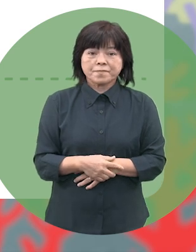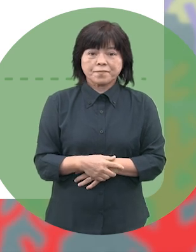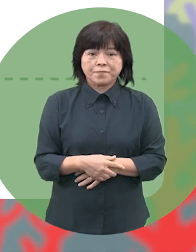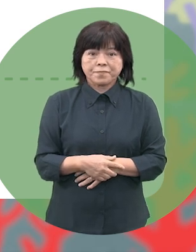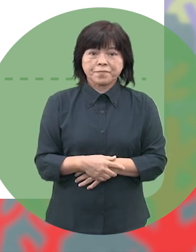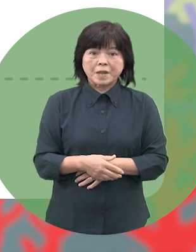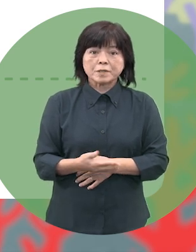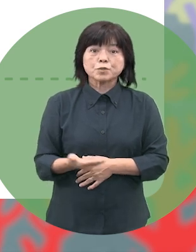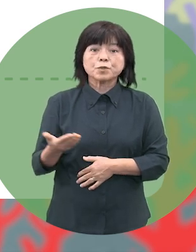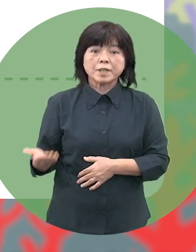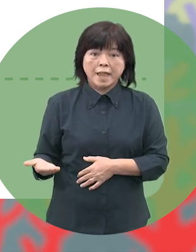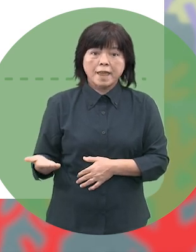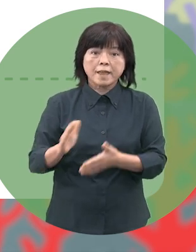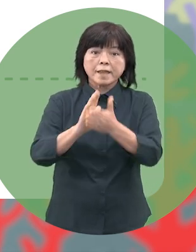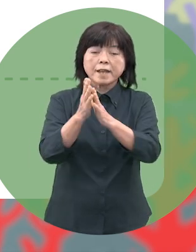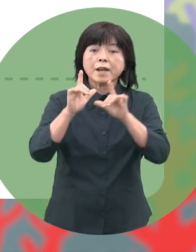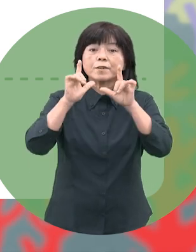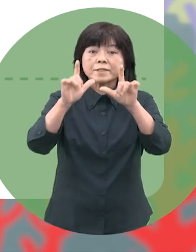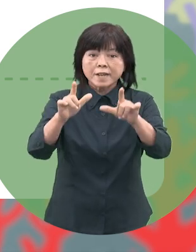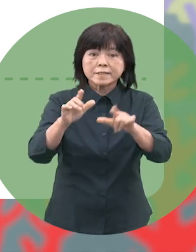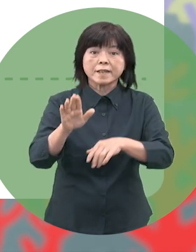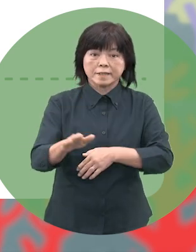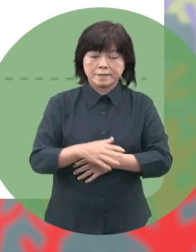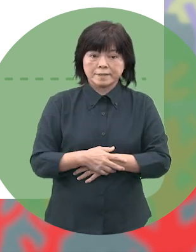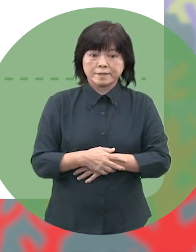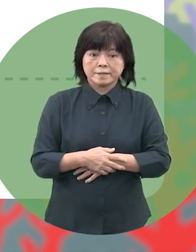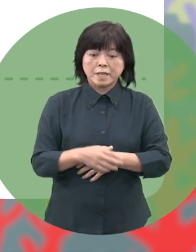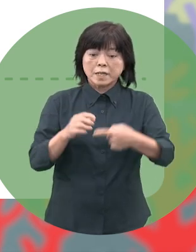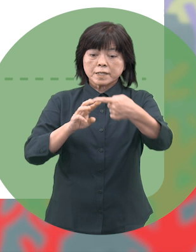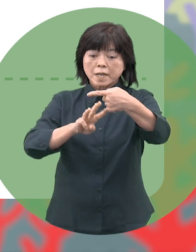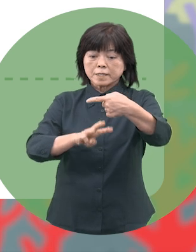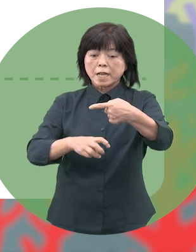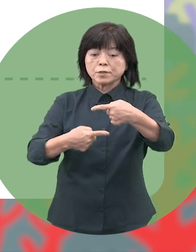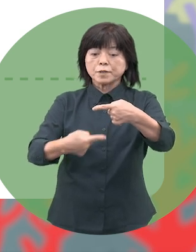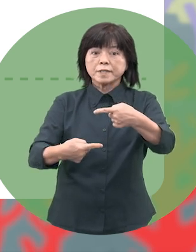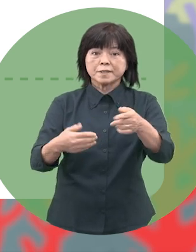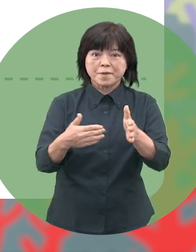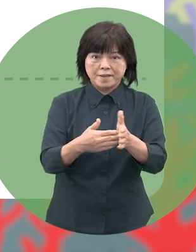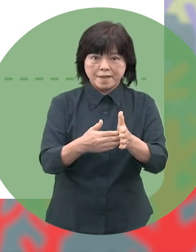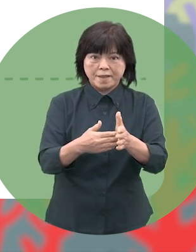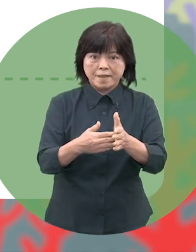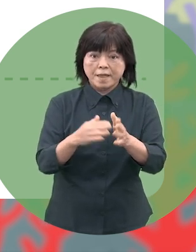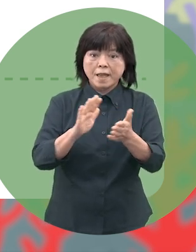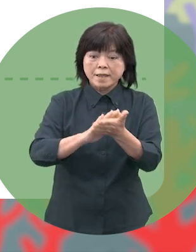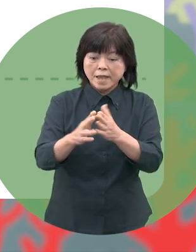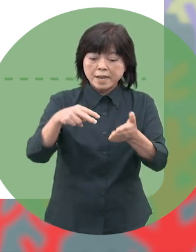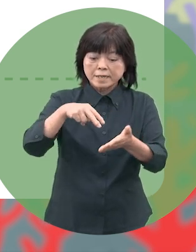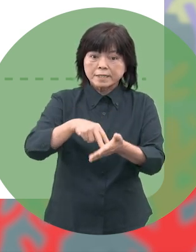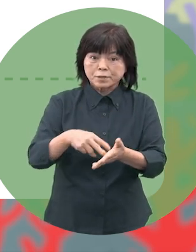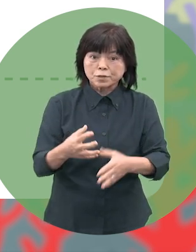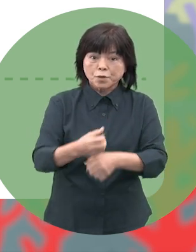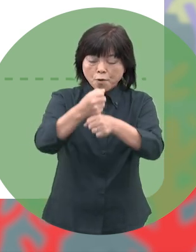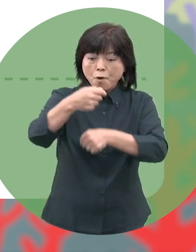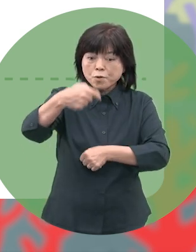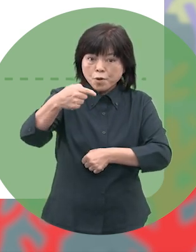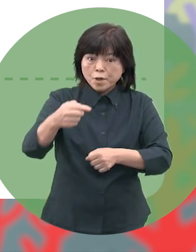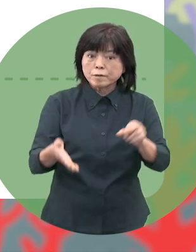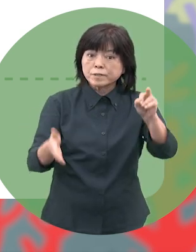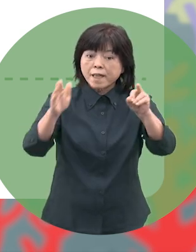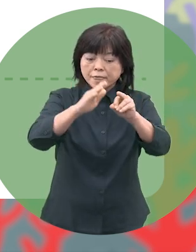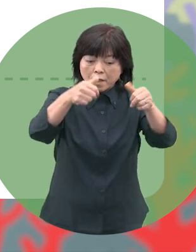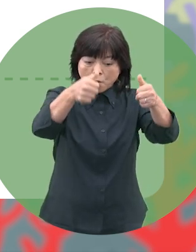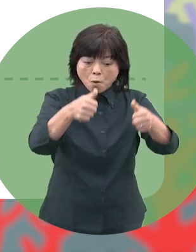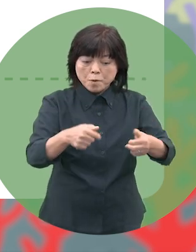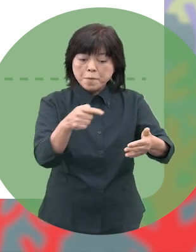続いて県からのお知らせです。1月31日まで県立総合教育センターのホームページ上